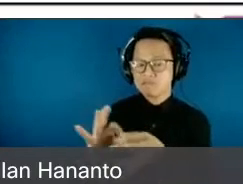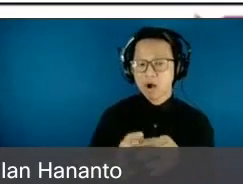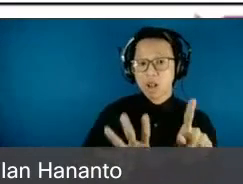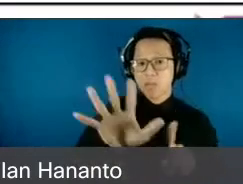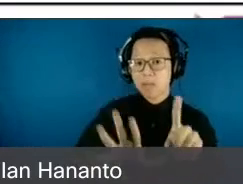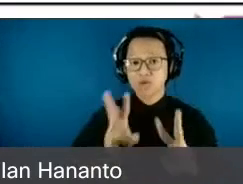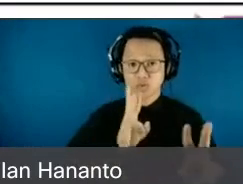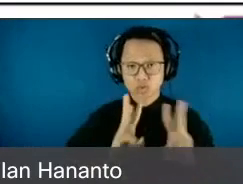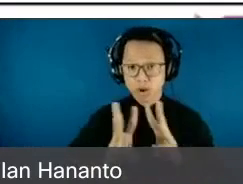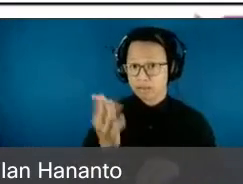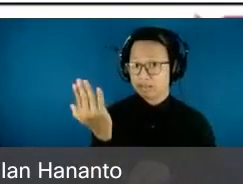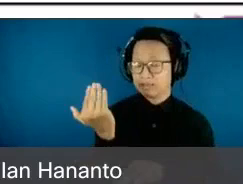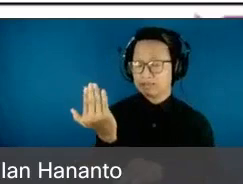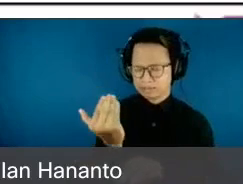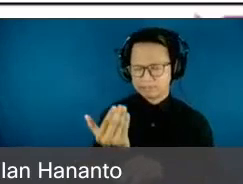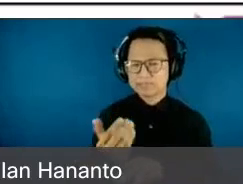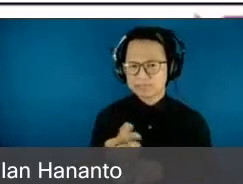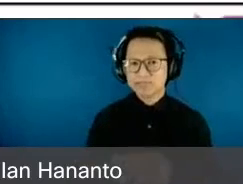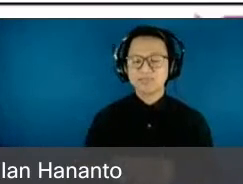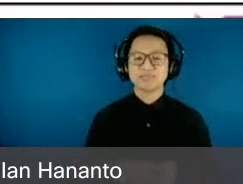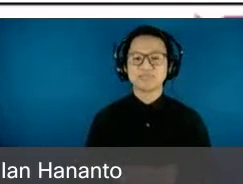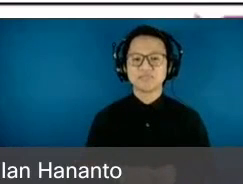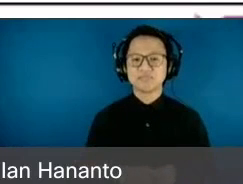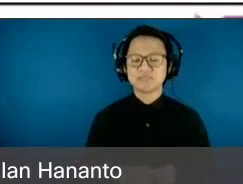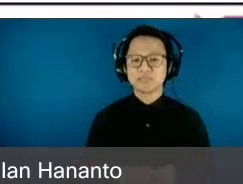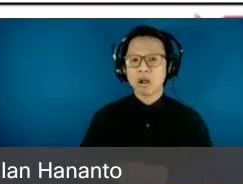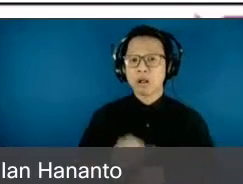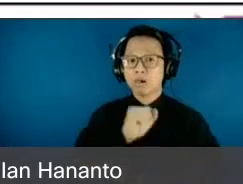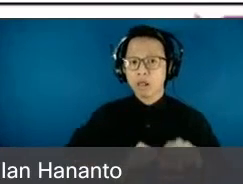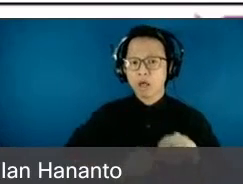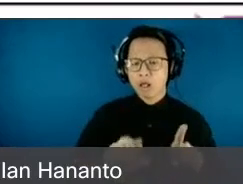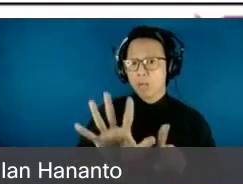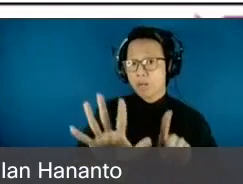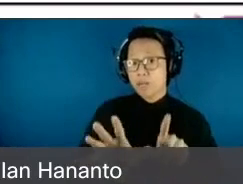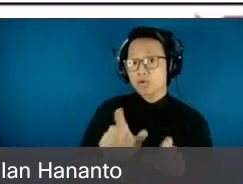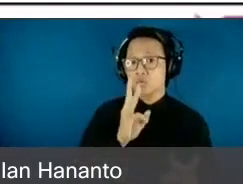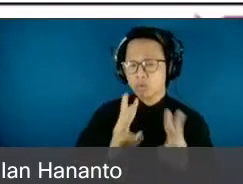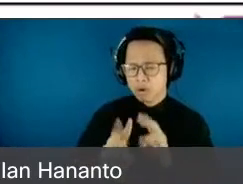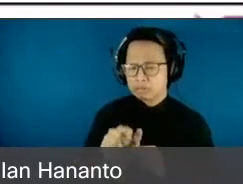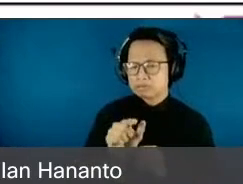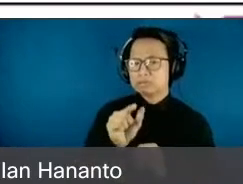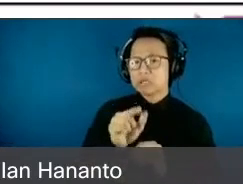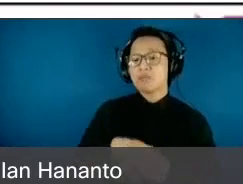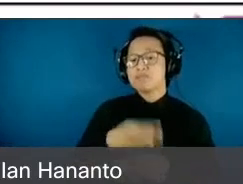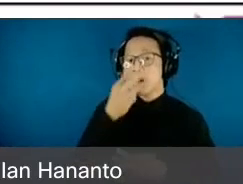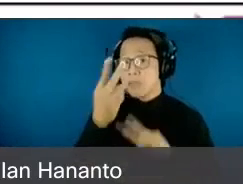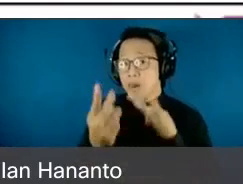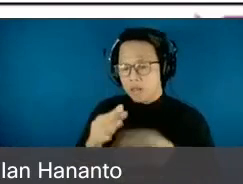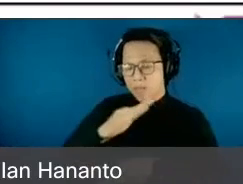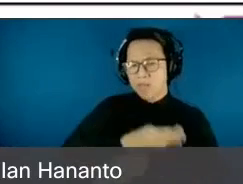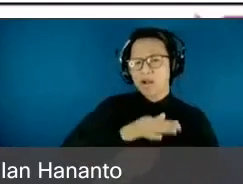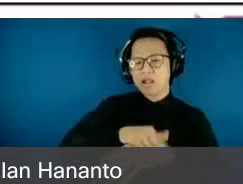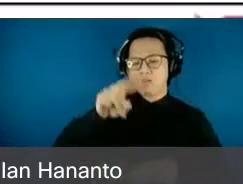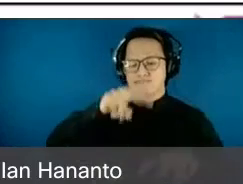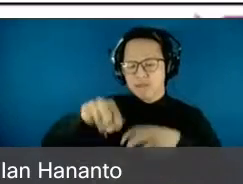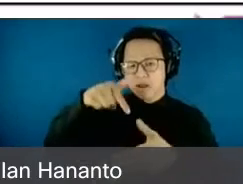tidak salah dengar tadi. Kemudian yang dilakukan oleh 15 jurnalis ini adalah mengcover berita ini lebih dalam lagi, dan